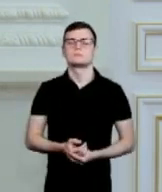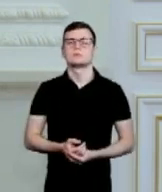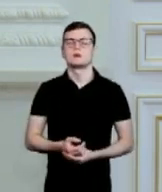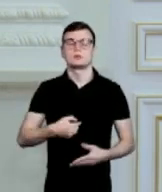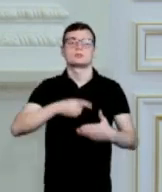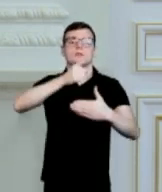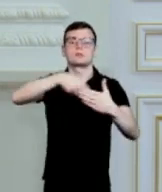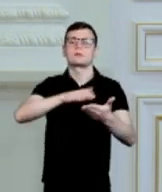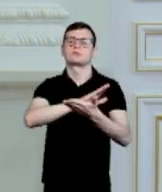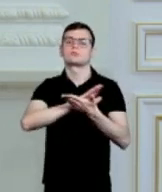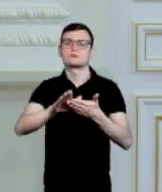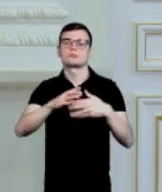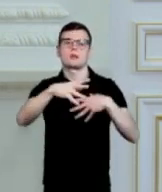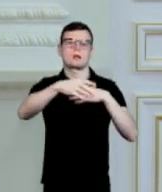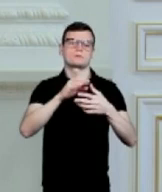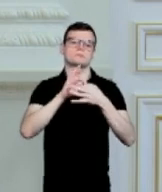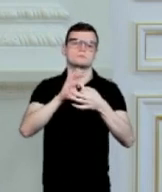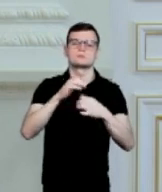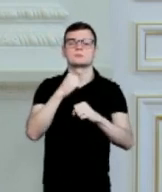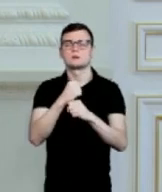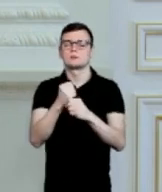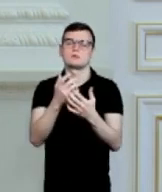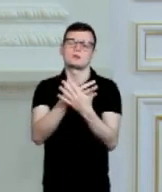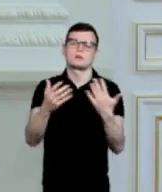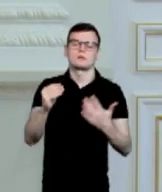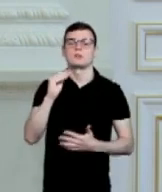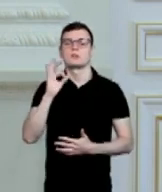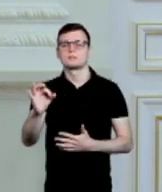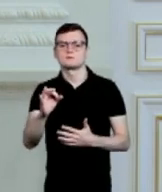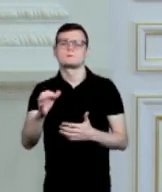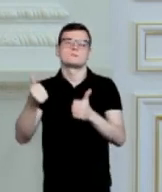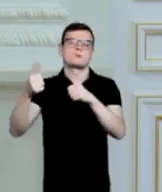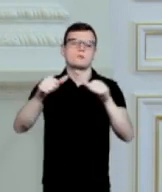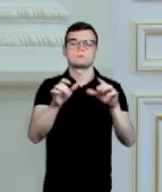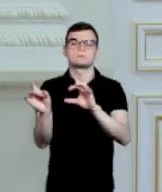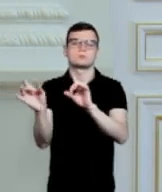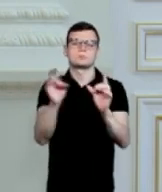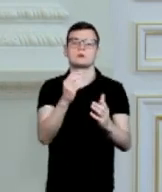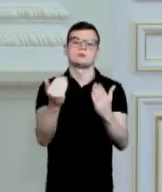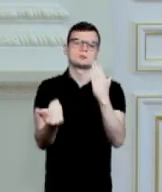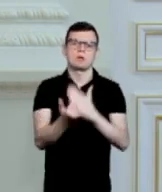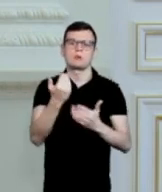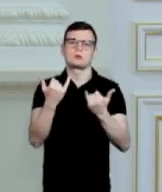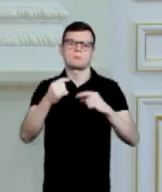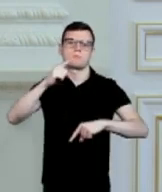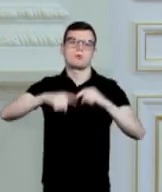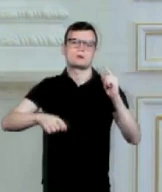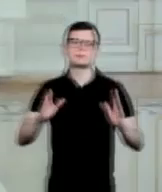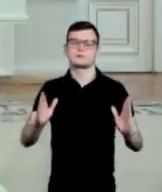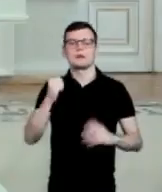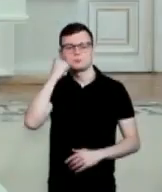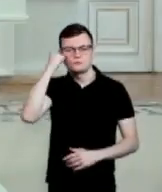sklandaus ir efektyvaus bendradarbiavimo įvairiose ES formatuose naujame politinėme sezone.